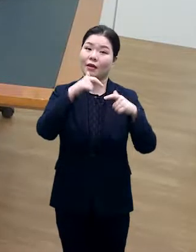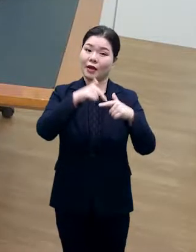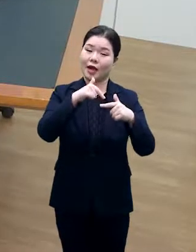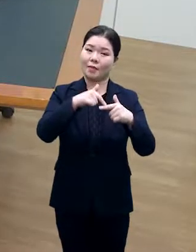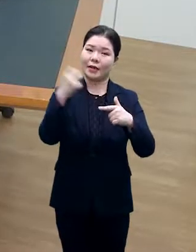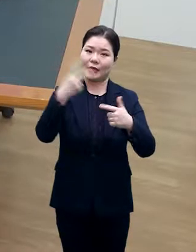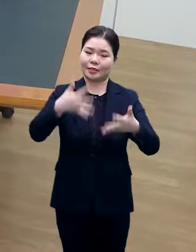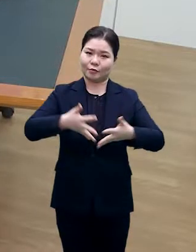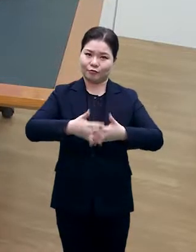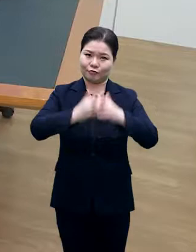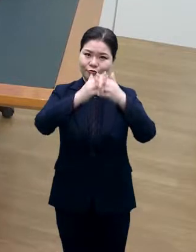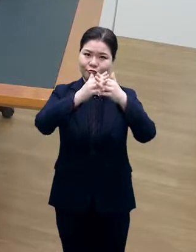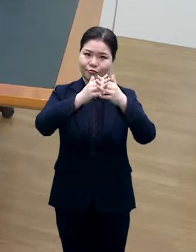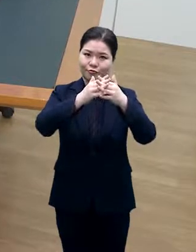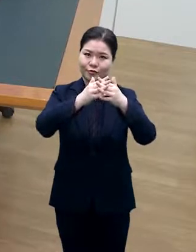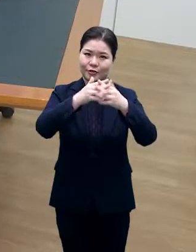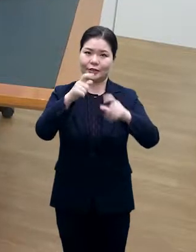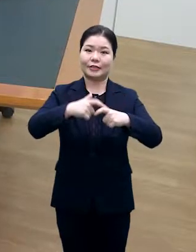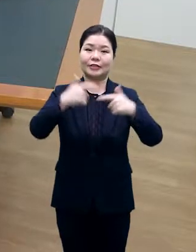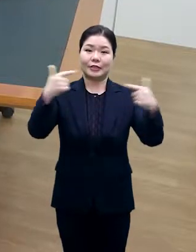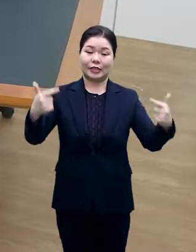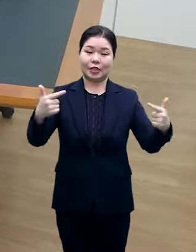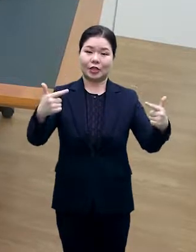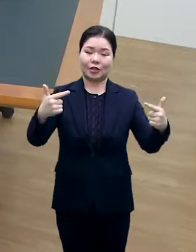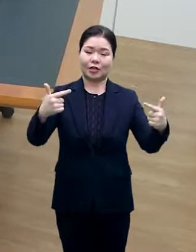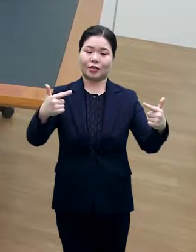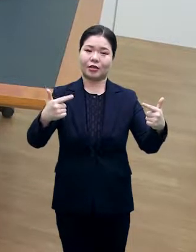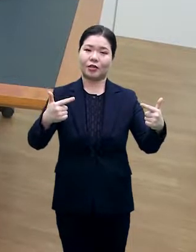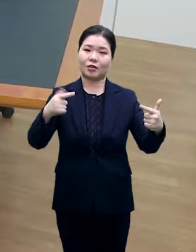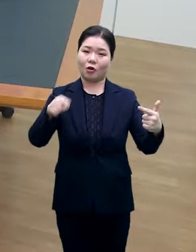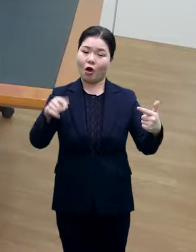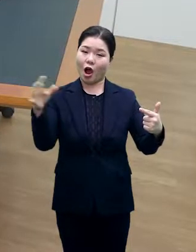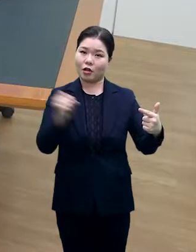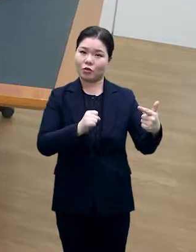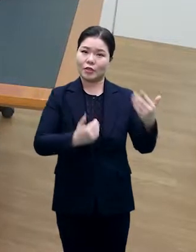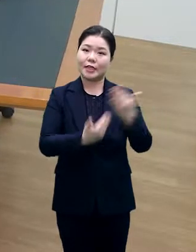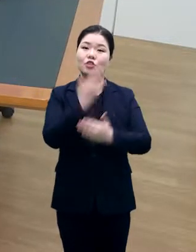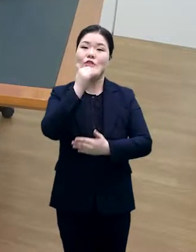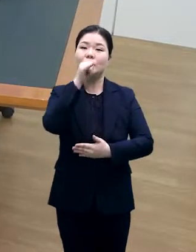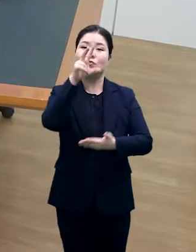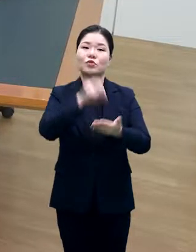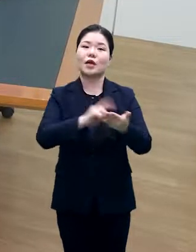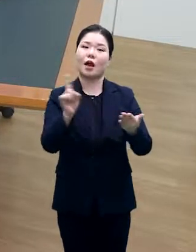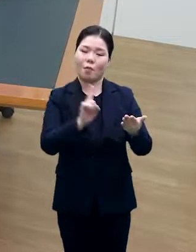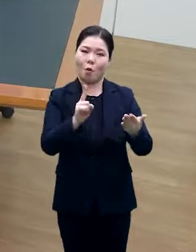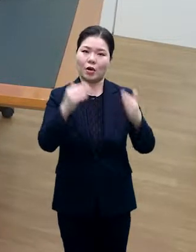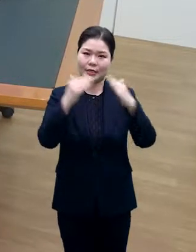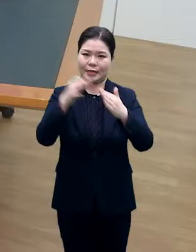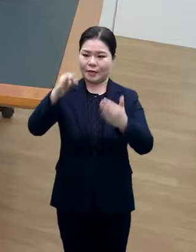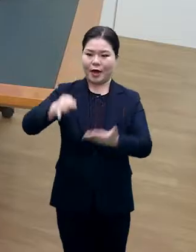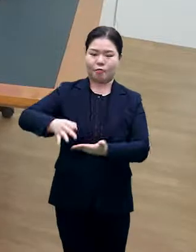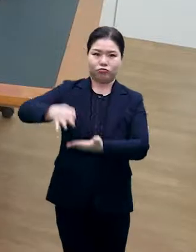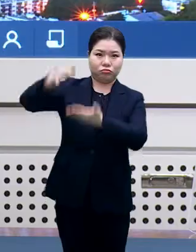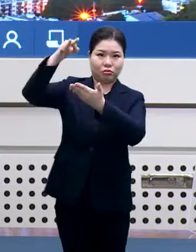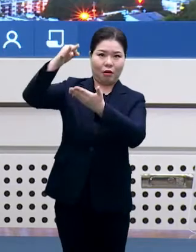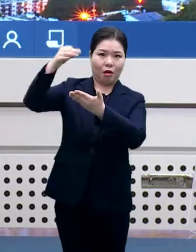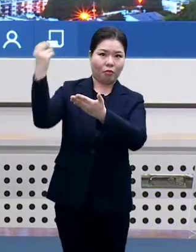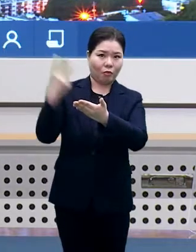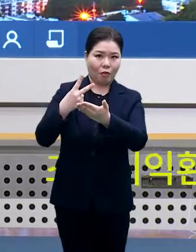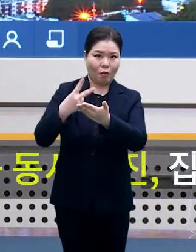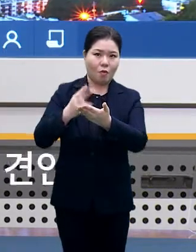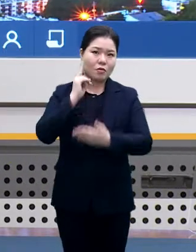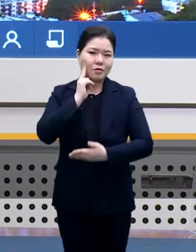강남의 재건축 활성화로 제기될 수 있는 문제가 집값 상승 문제, 그리고